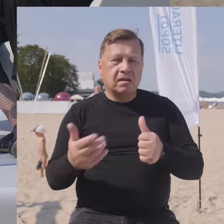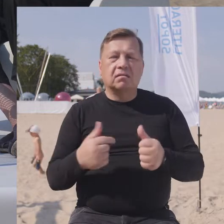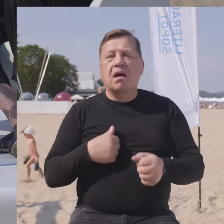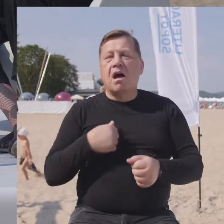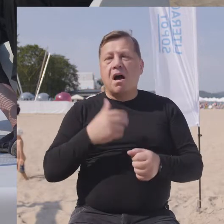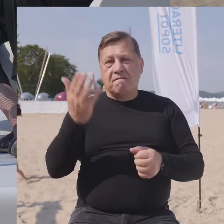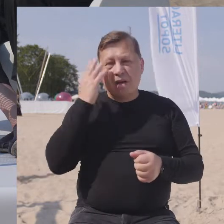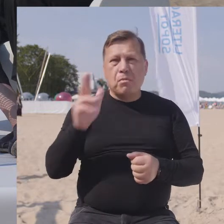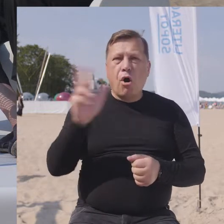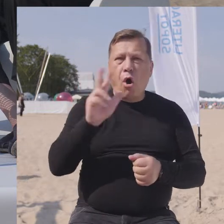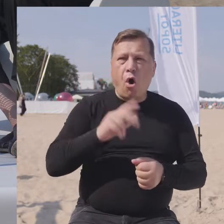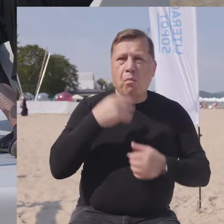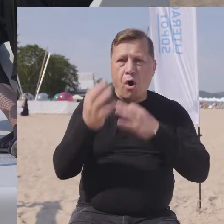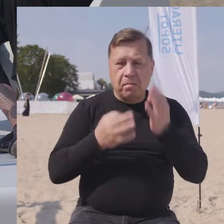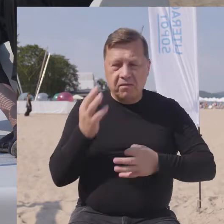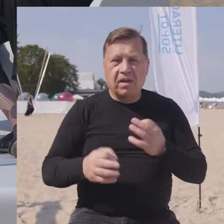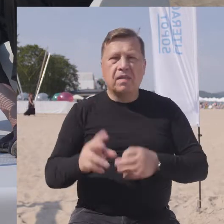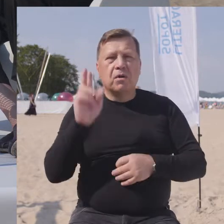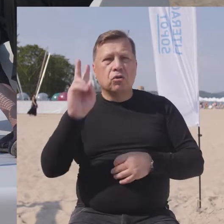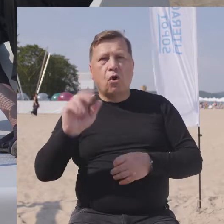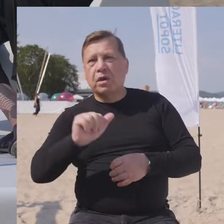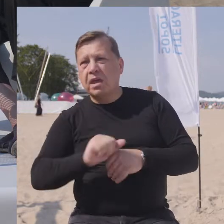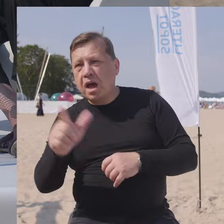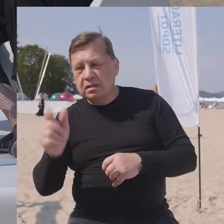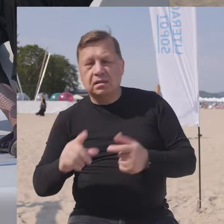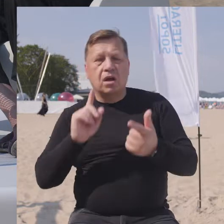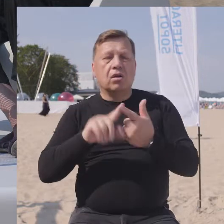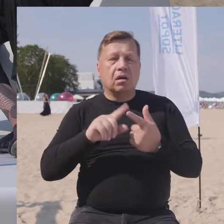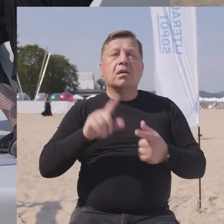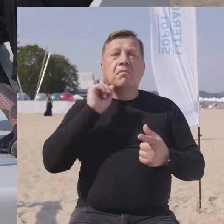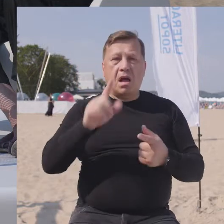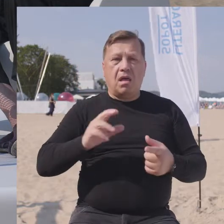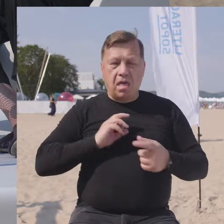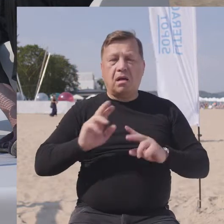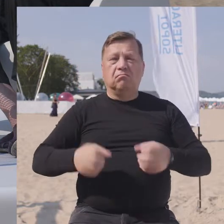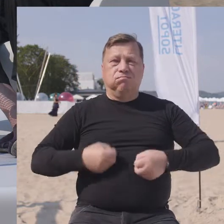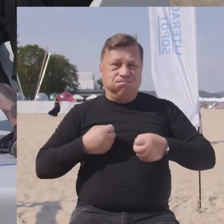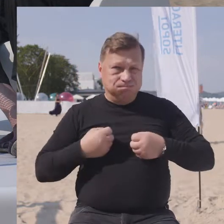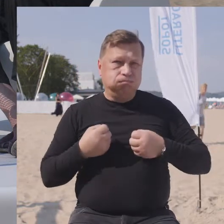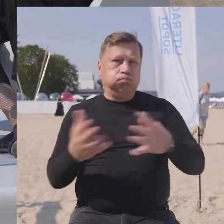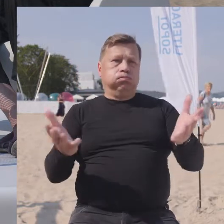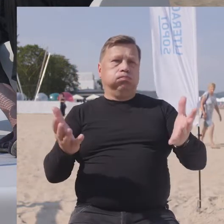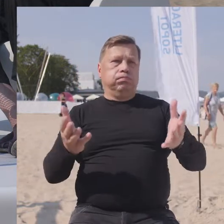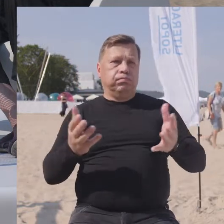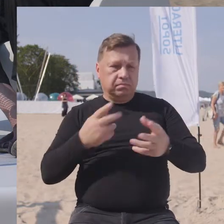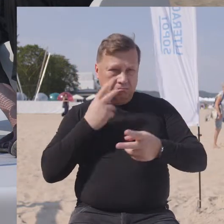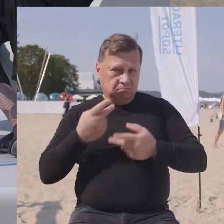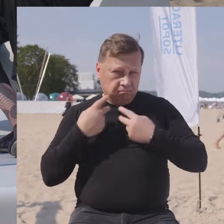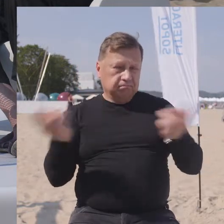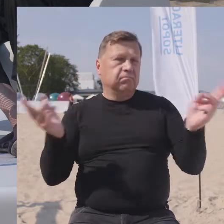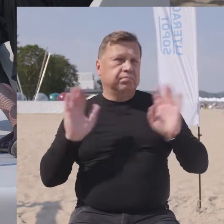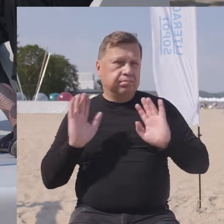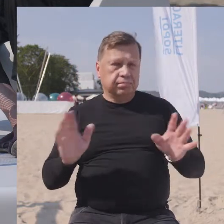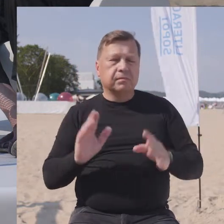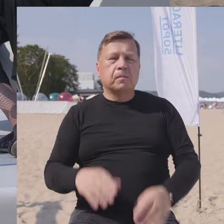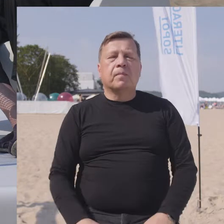mówię, widzę te osoby, a po drugie tak, mój aut był dedykowany, jeśli w ogóle mogę tak